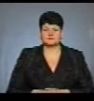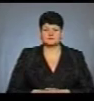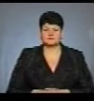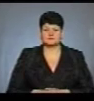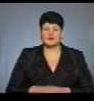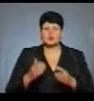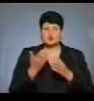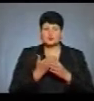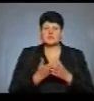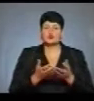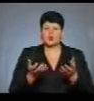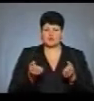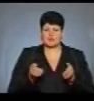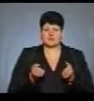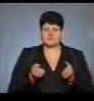Субсидію отримала.